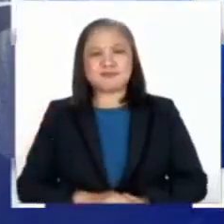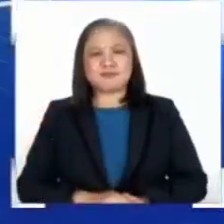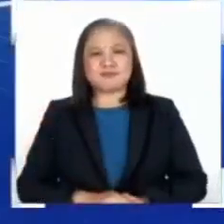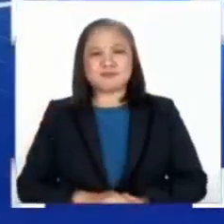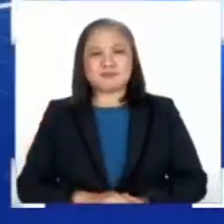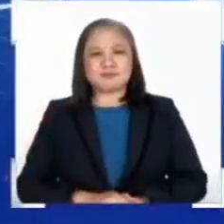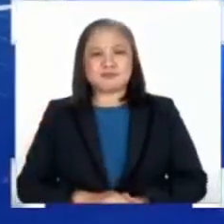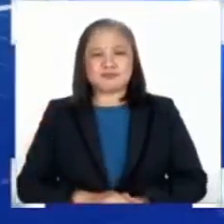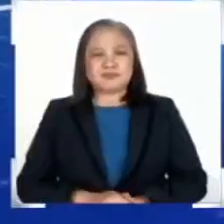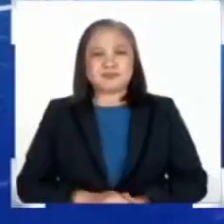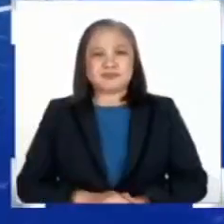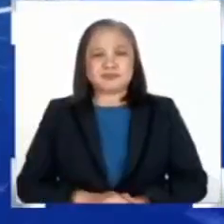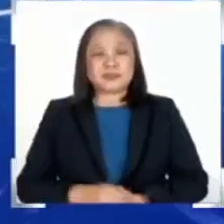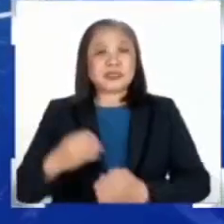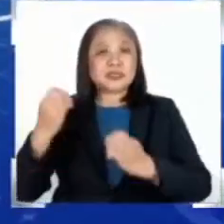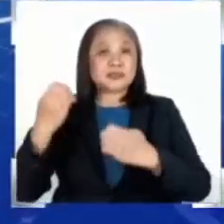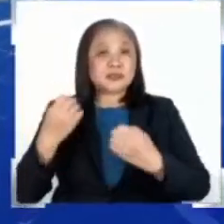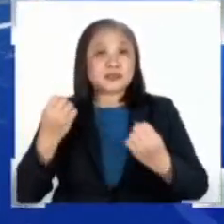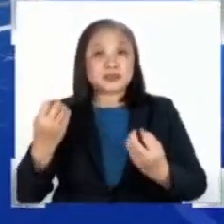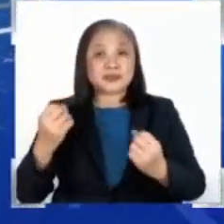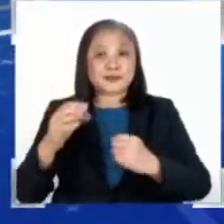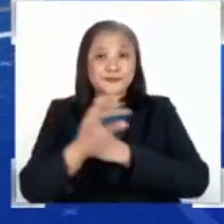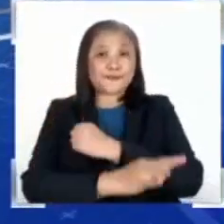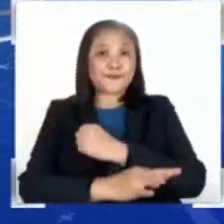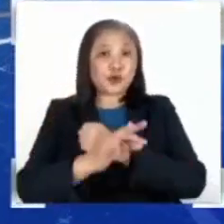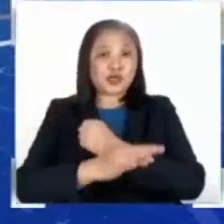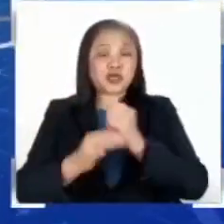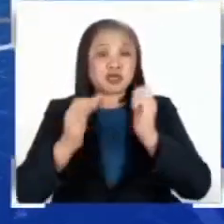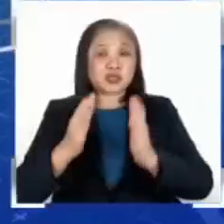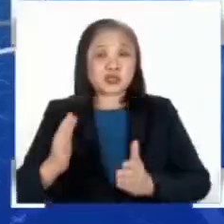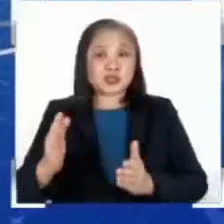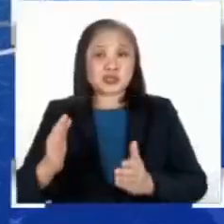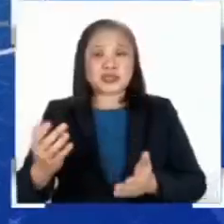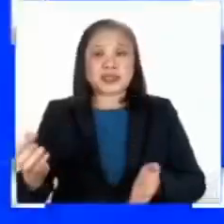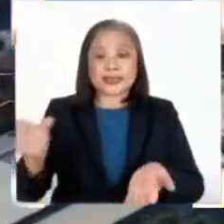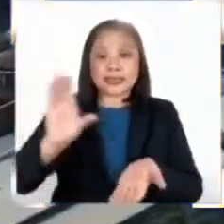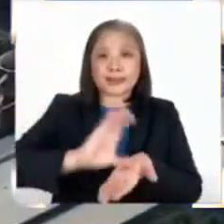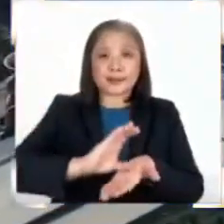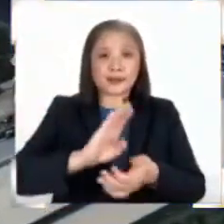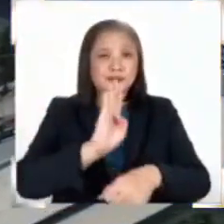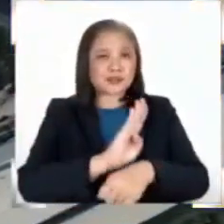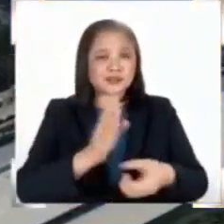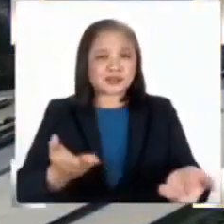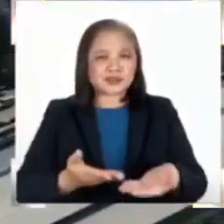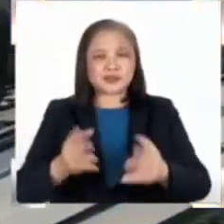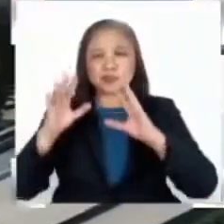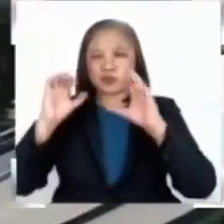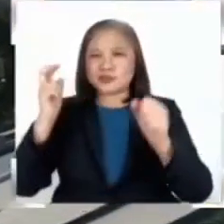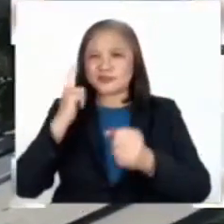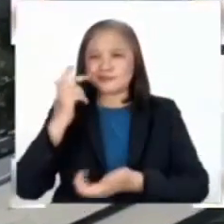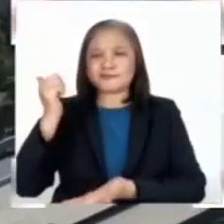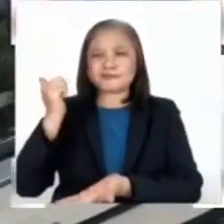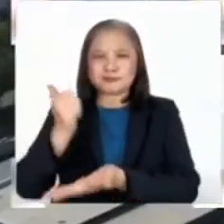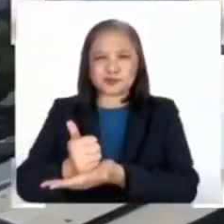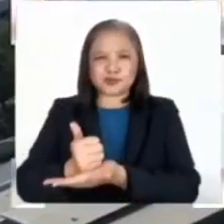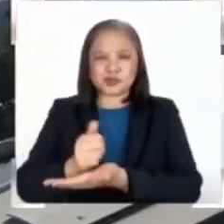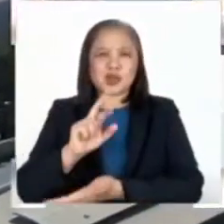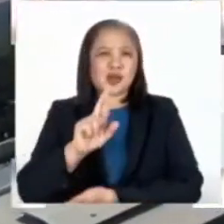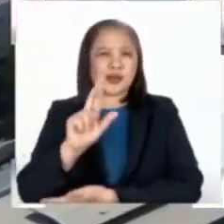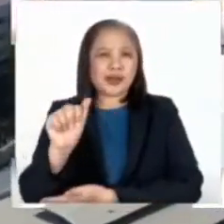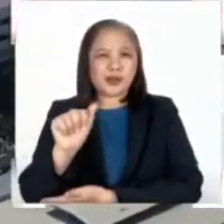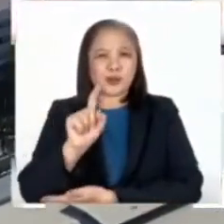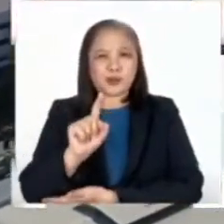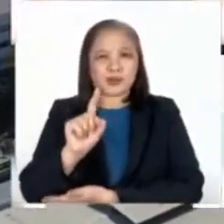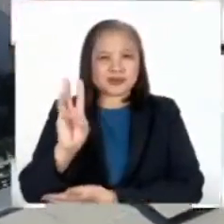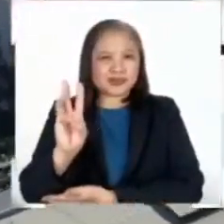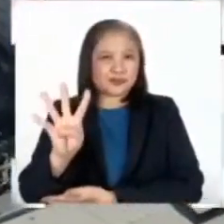Asahan pa raw ang pagdami ng mga dayuhang mamumuhunan sa bansa. Pirmado na kasi ni Pangulong Duterte ang Republic Act 11647 na